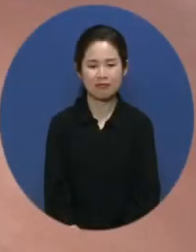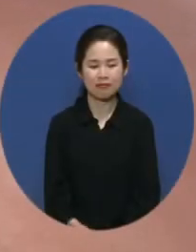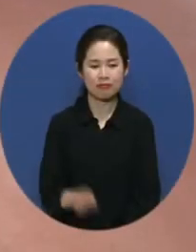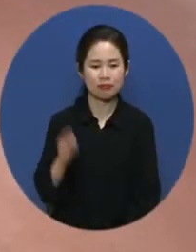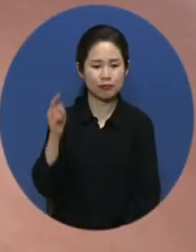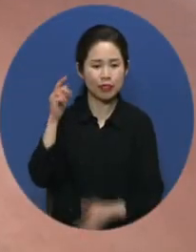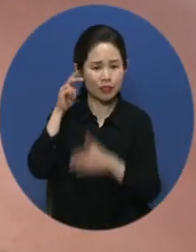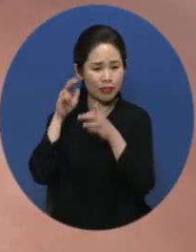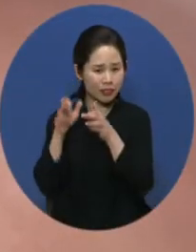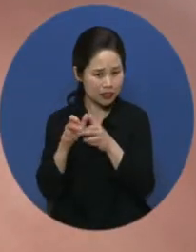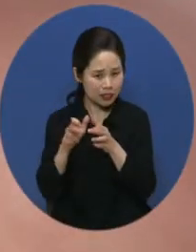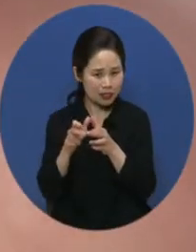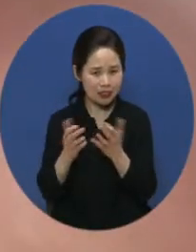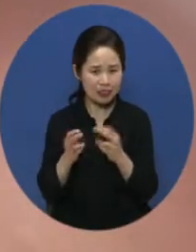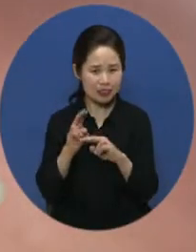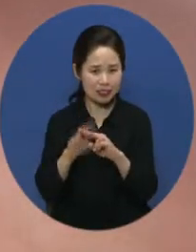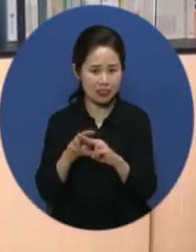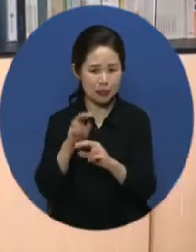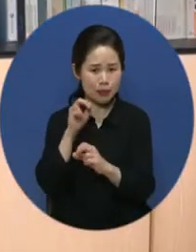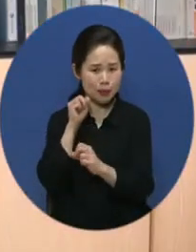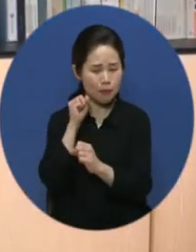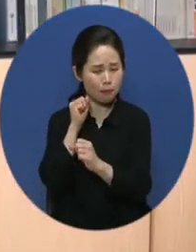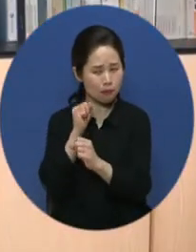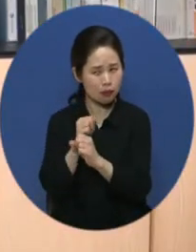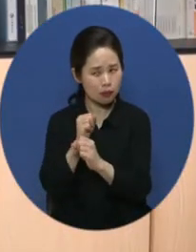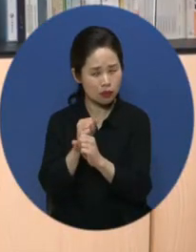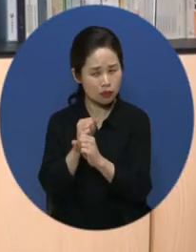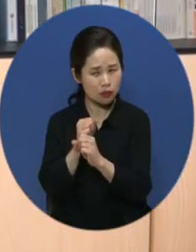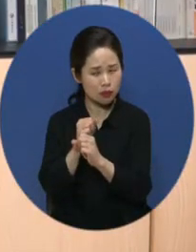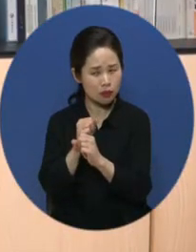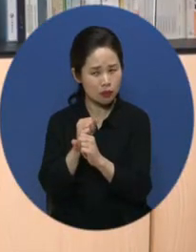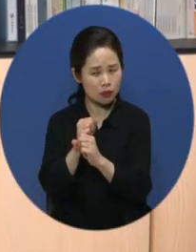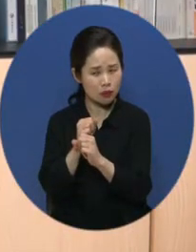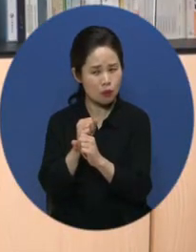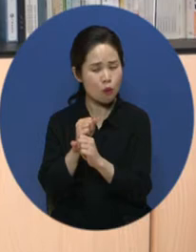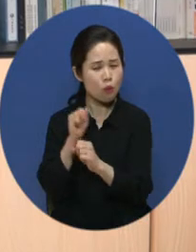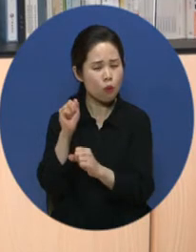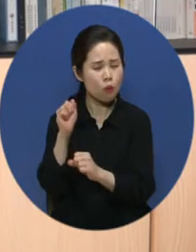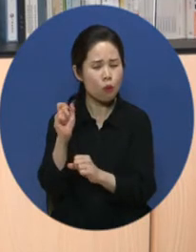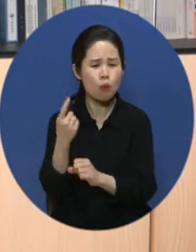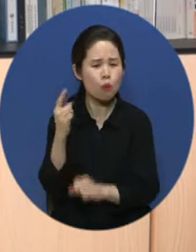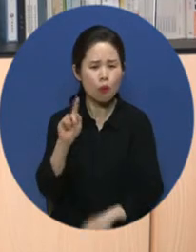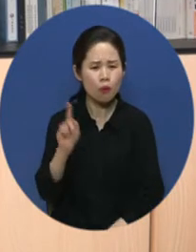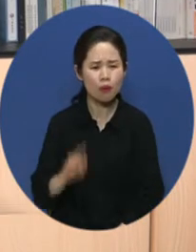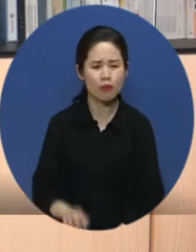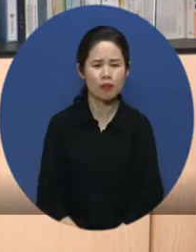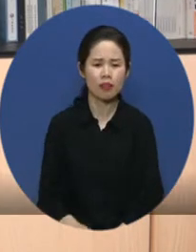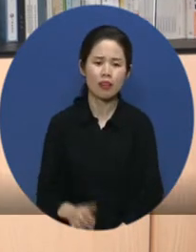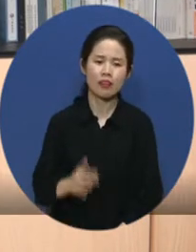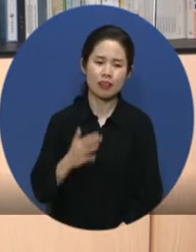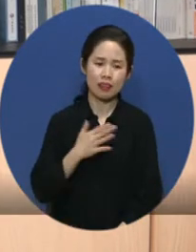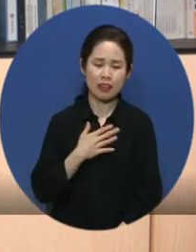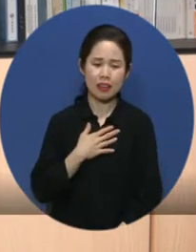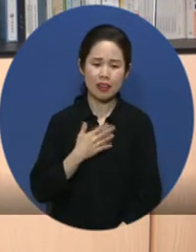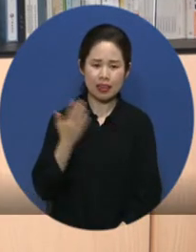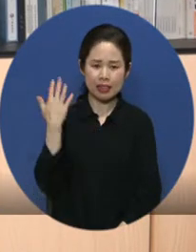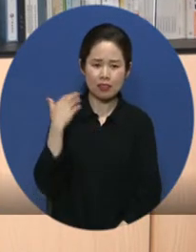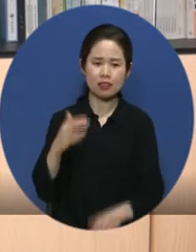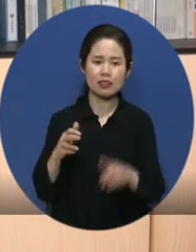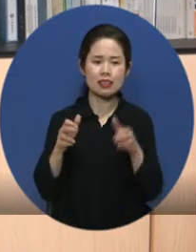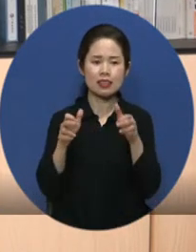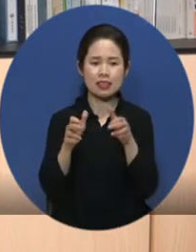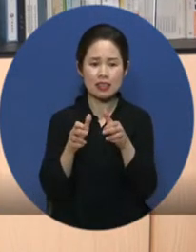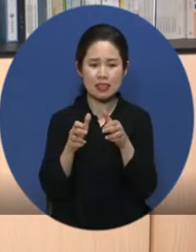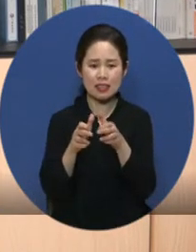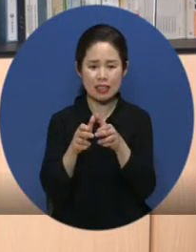청각장애인들의 일자리를 만들게 된 특별한 계기가 있을까요? 그러니까 제가 장애인 복지관장을